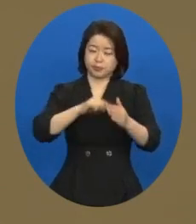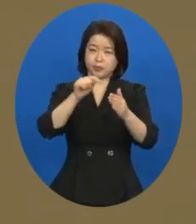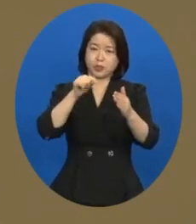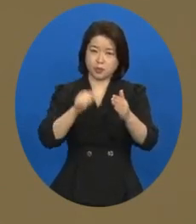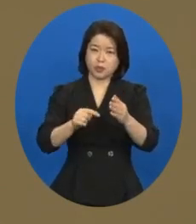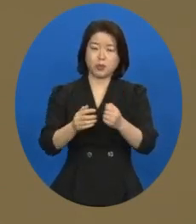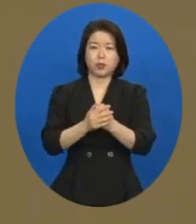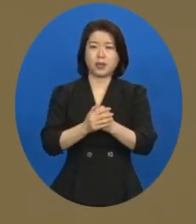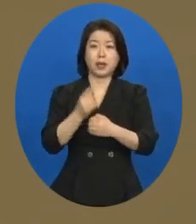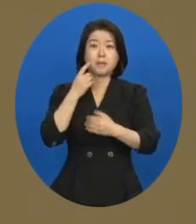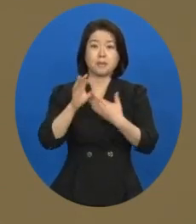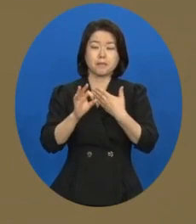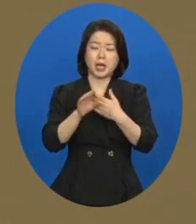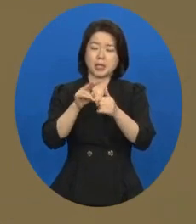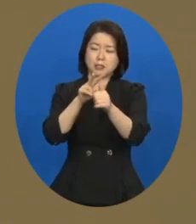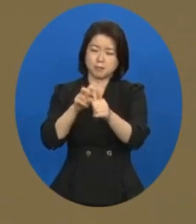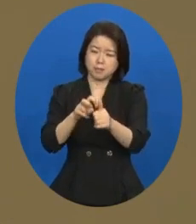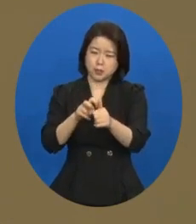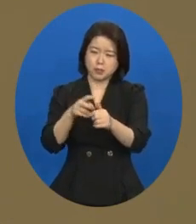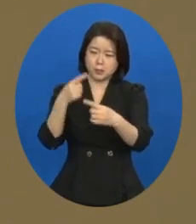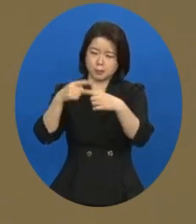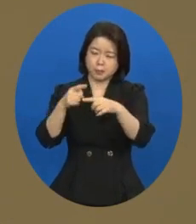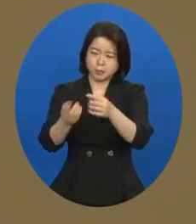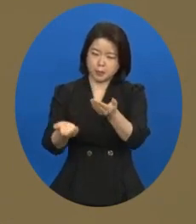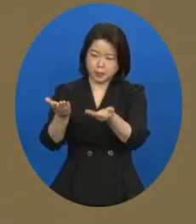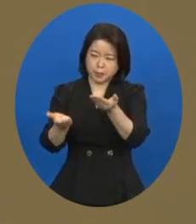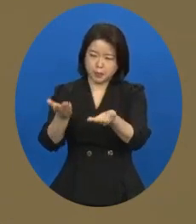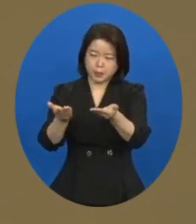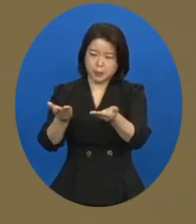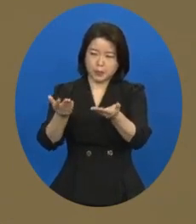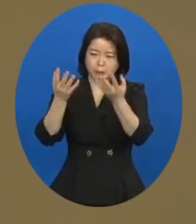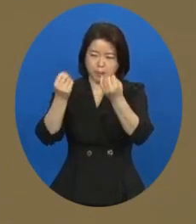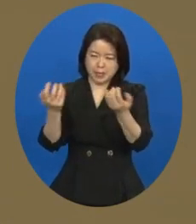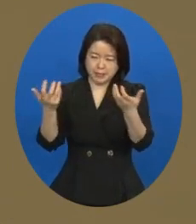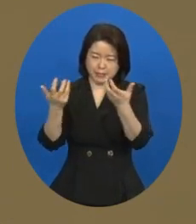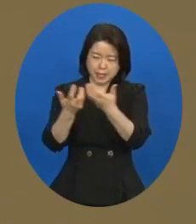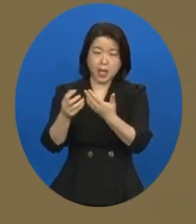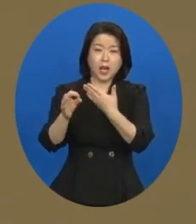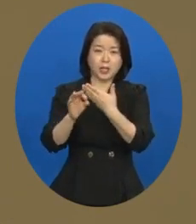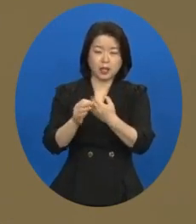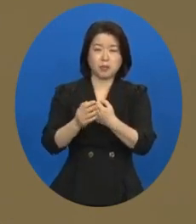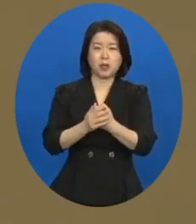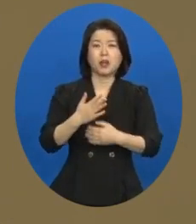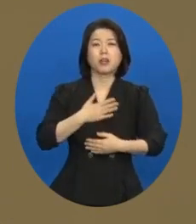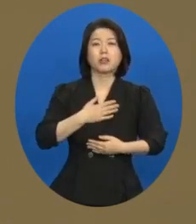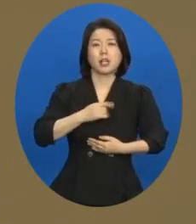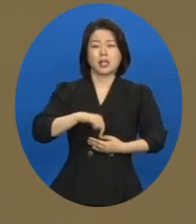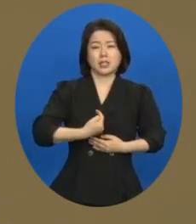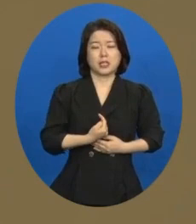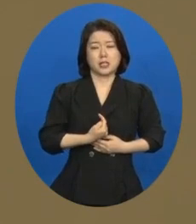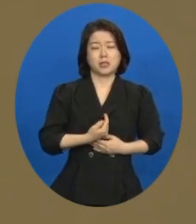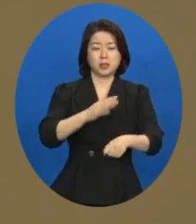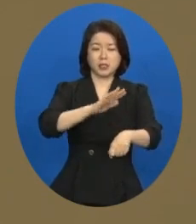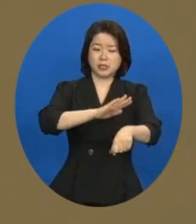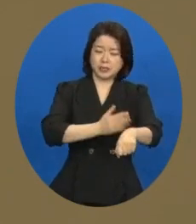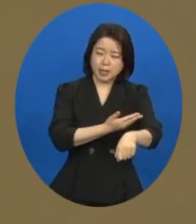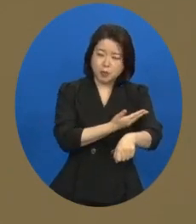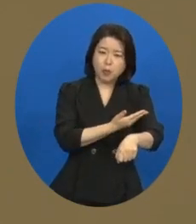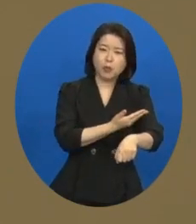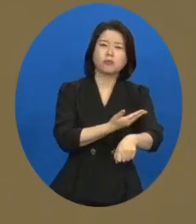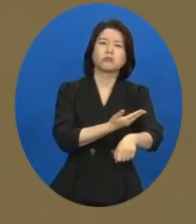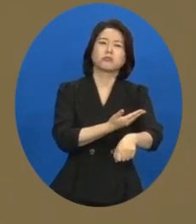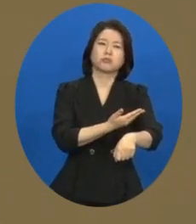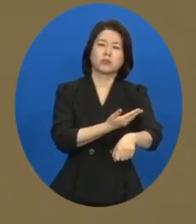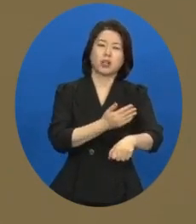만약에 미움이 있고 비판하는 마음만 가득하다면 그러면 이미 자기 자신이 잘못되어 있다는 것을 알아야